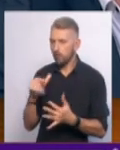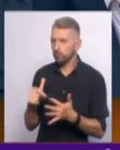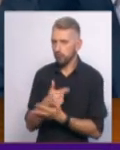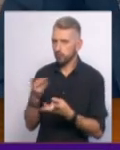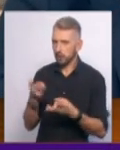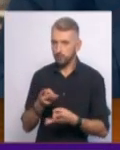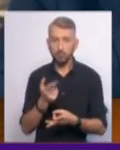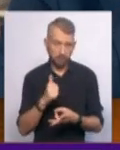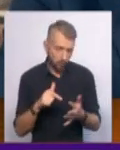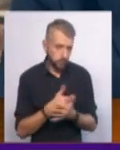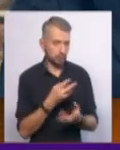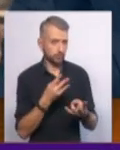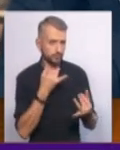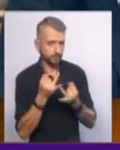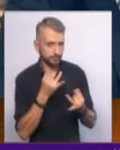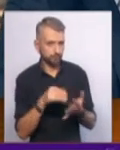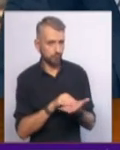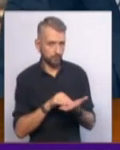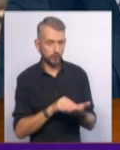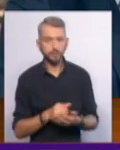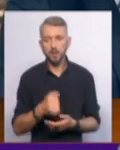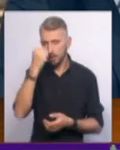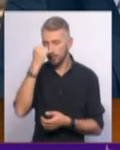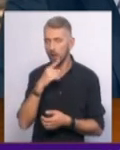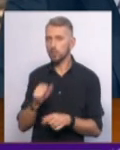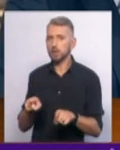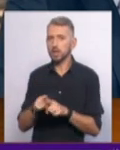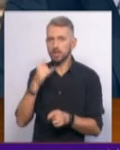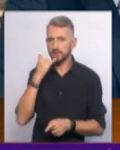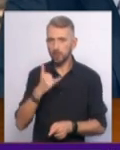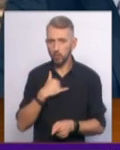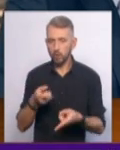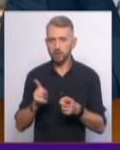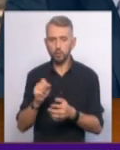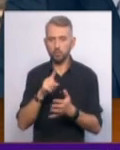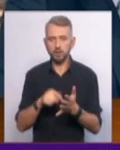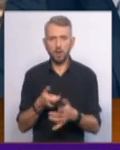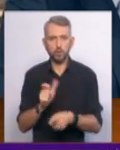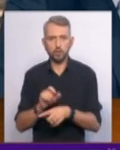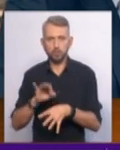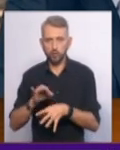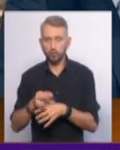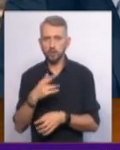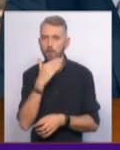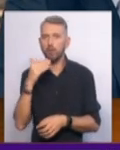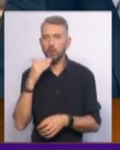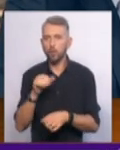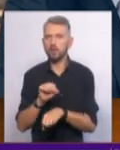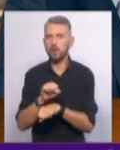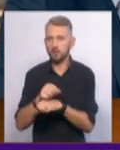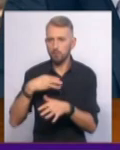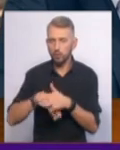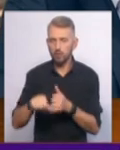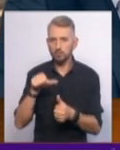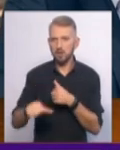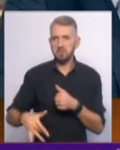просто подібна. Ще раз. Так, дуже дякую за такий дзвінок, тому що дійсно питання дуже болюче для багатьох станцій метро, але, звичайно, для Печерського,